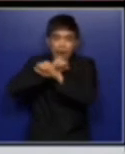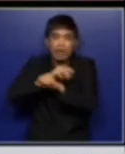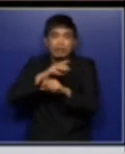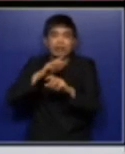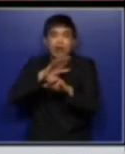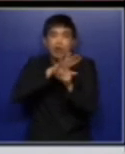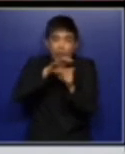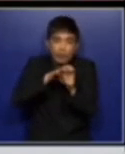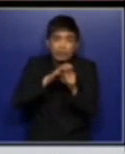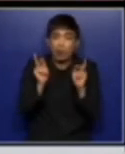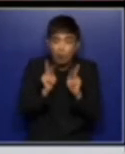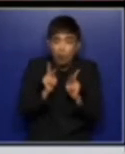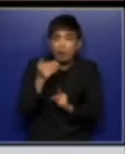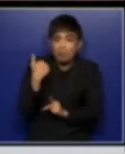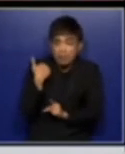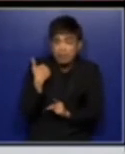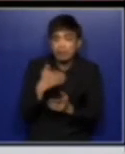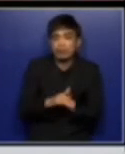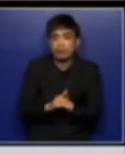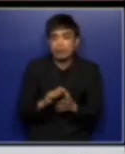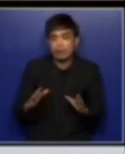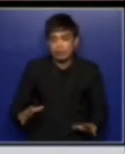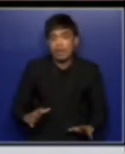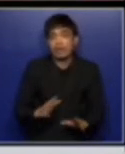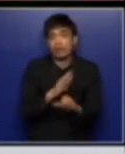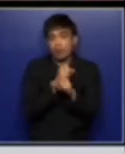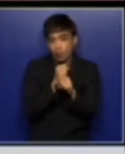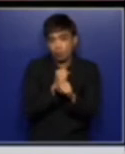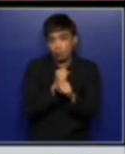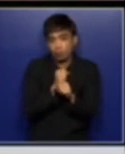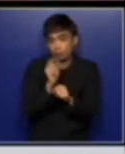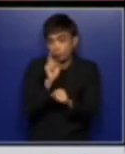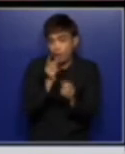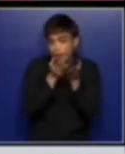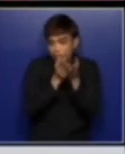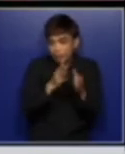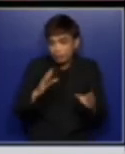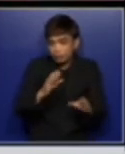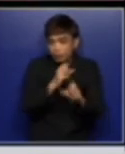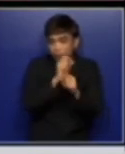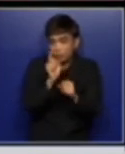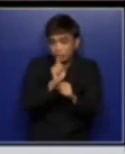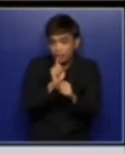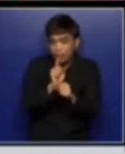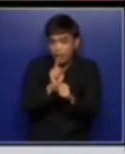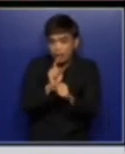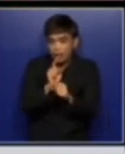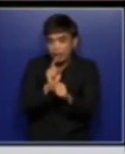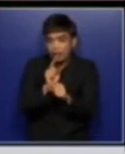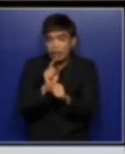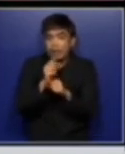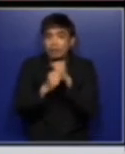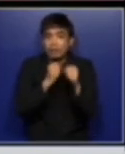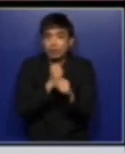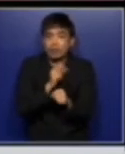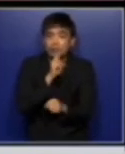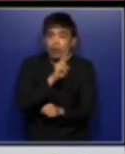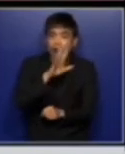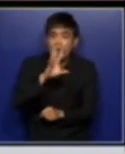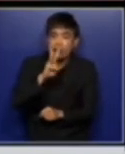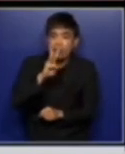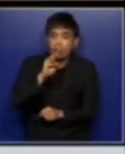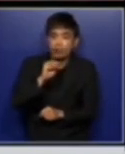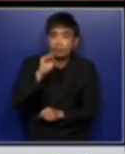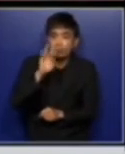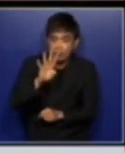ท่านประธานครับผมสรุปเรื่องเรือดำน้ำอย่างนี้นะครับว่าพิจารณาจากหลักเกณฑ์ในการปรับปรุงงบประมาณปี64เนี่ยนะครับเพื่อ